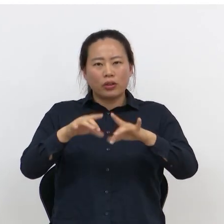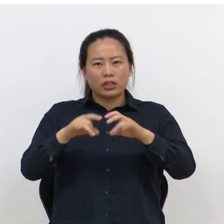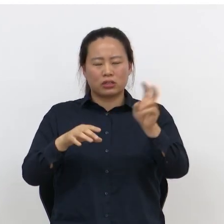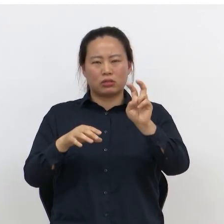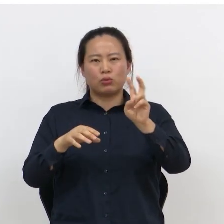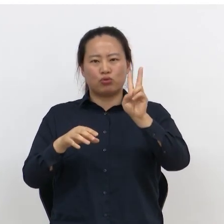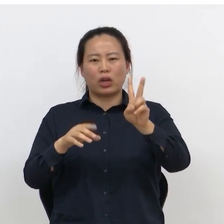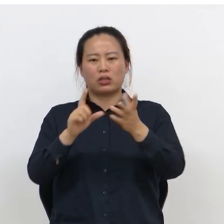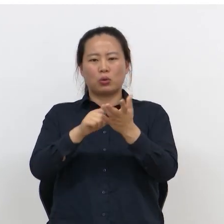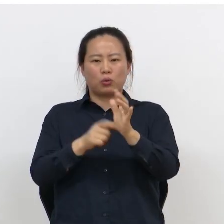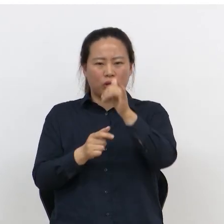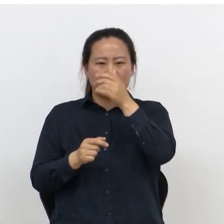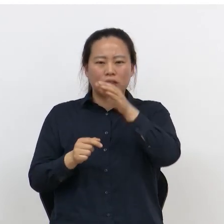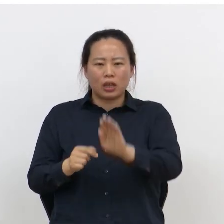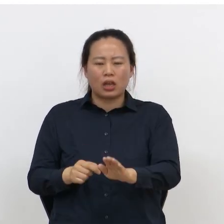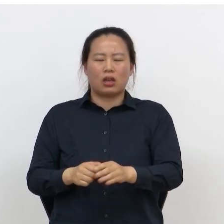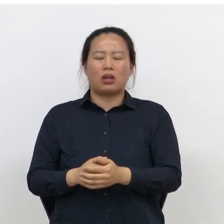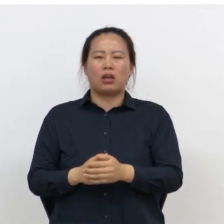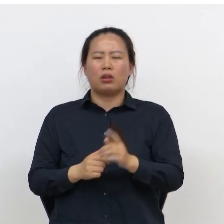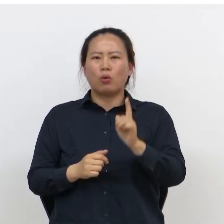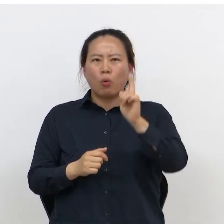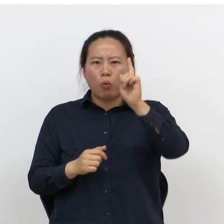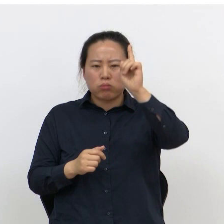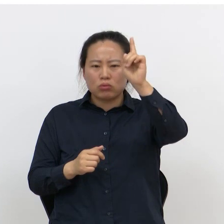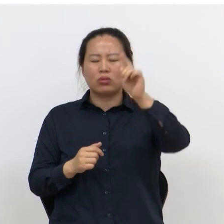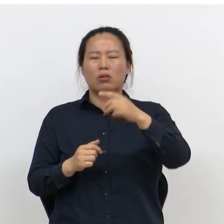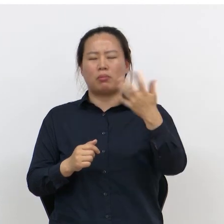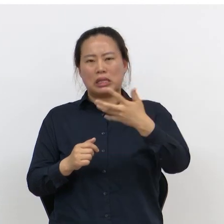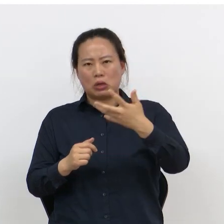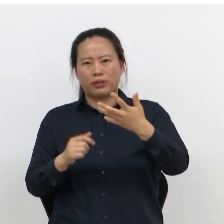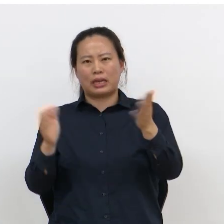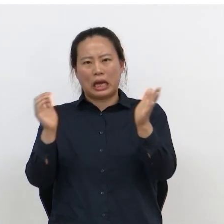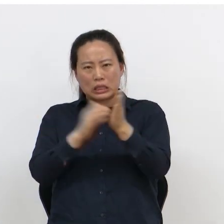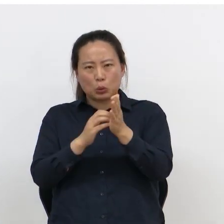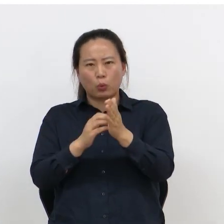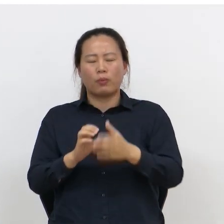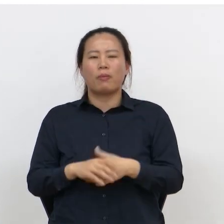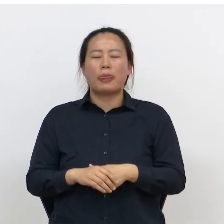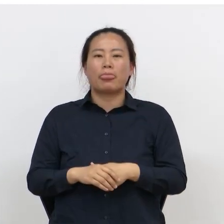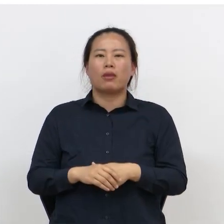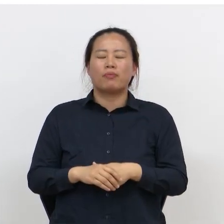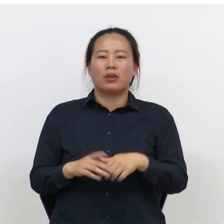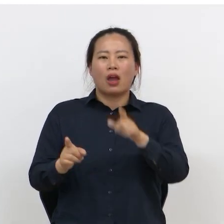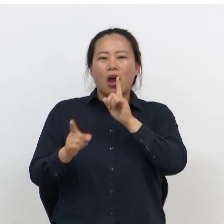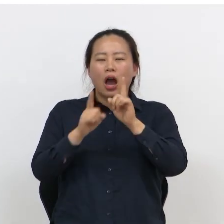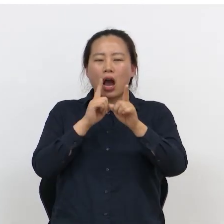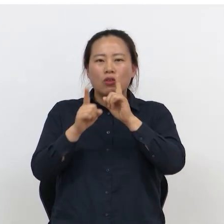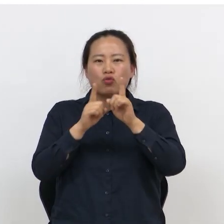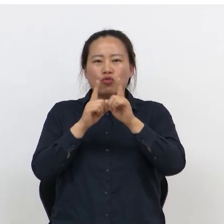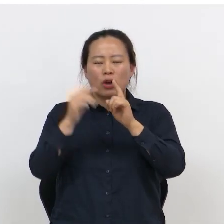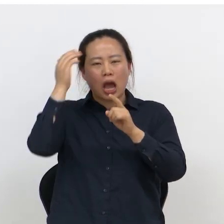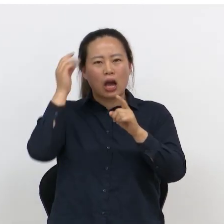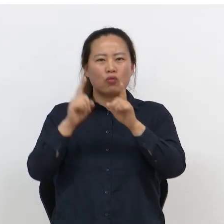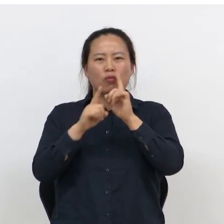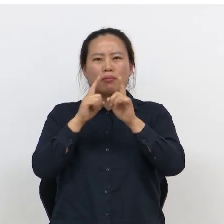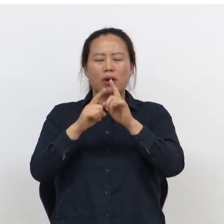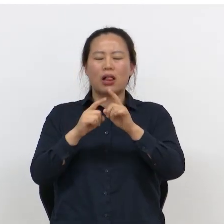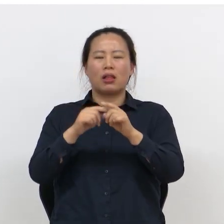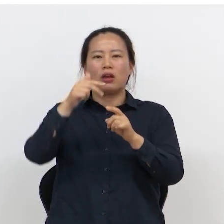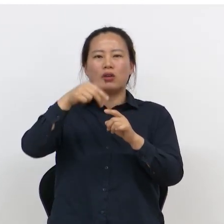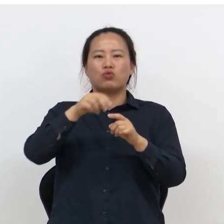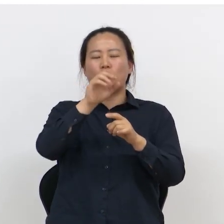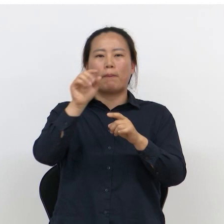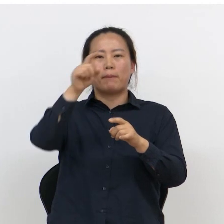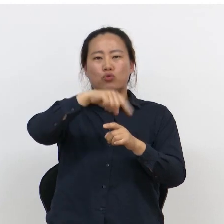낮은 주파수는 200, 높은 주파수는 8000. 그러니까 한국어 음소에 해당하는 모든 주파수는 다 들을 수 있도록